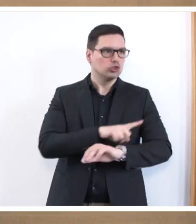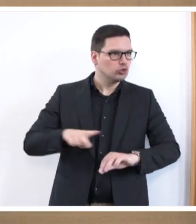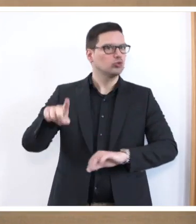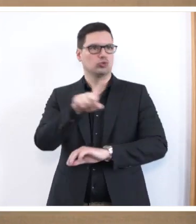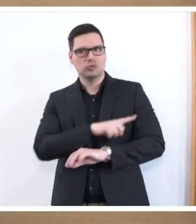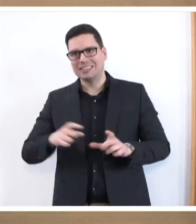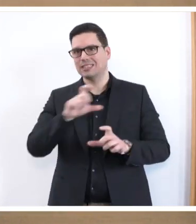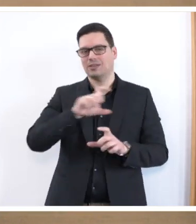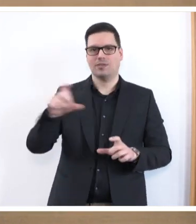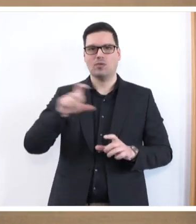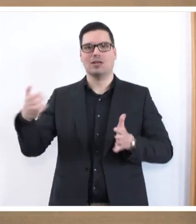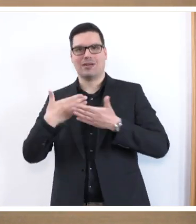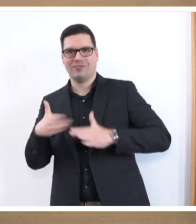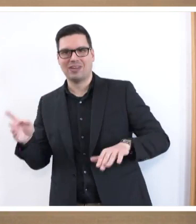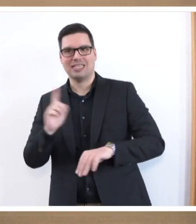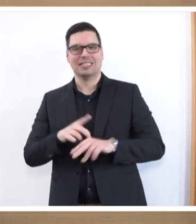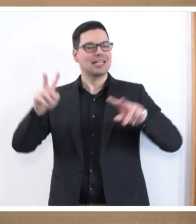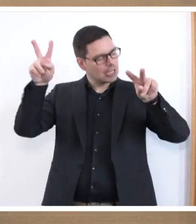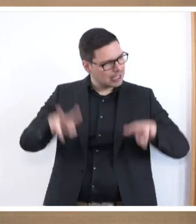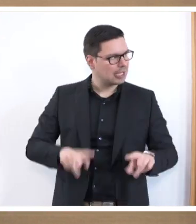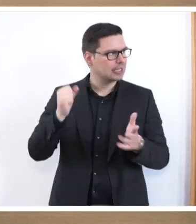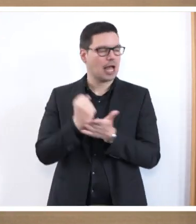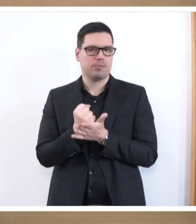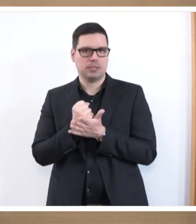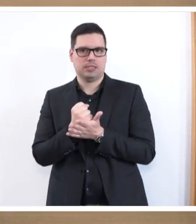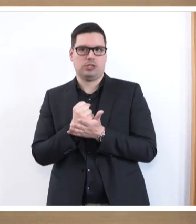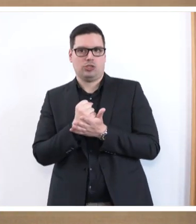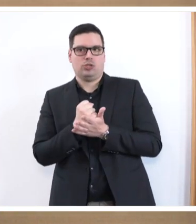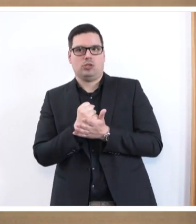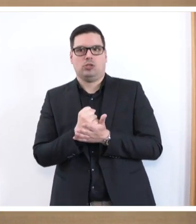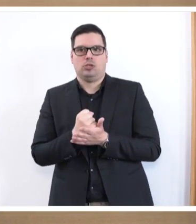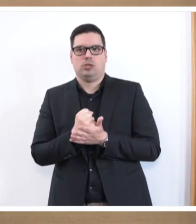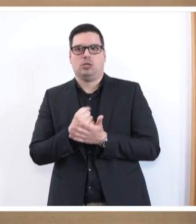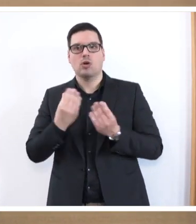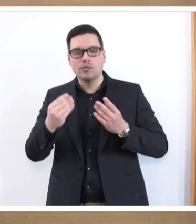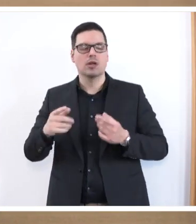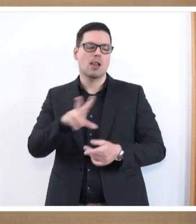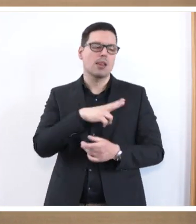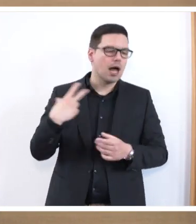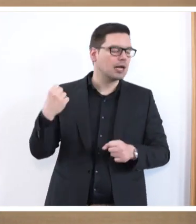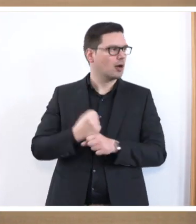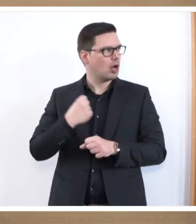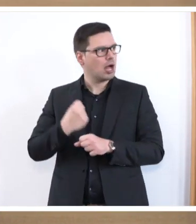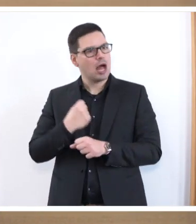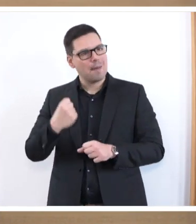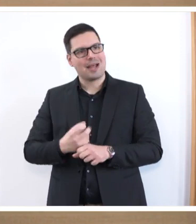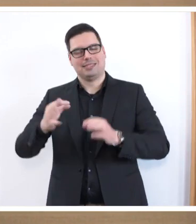Woche in ihrer Freizeit ehrenamtlich nach oft einem langen Arbeitstag